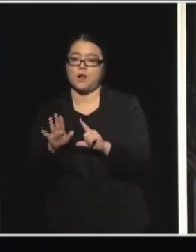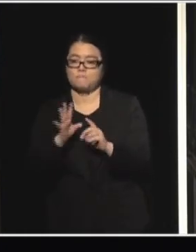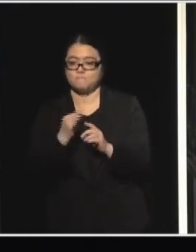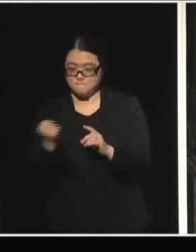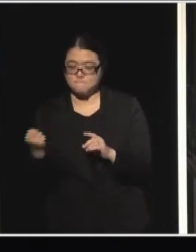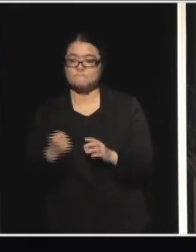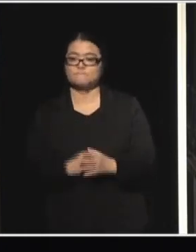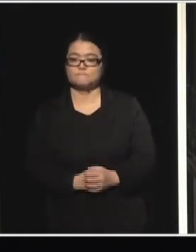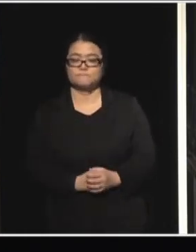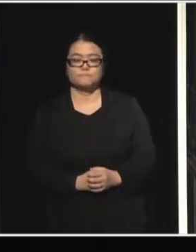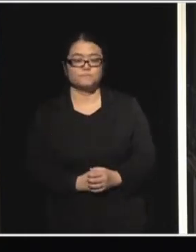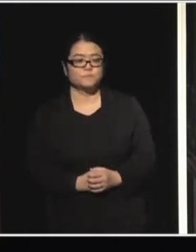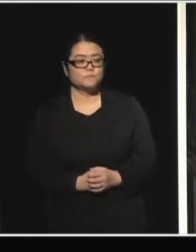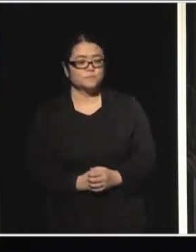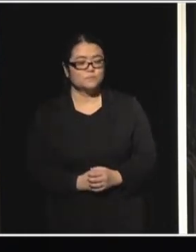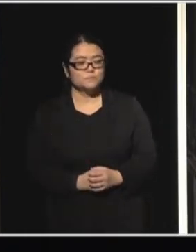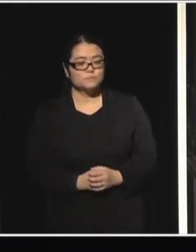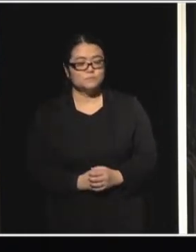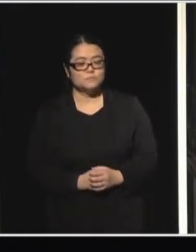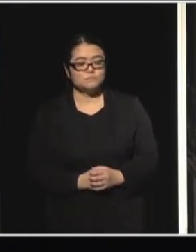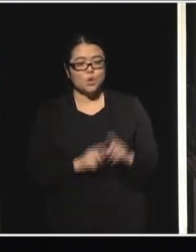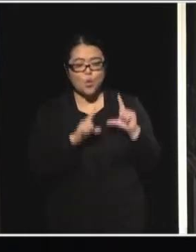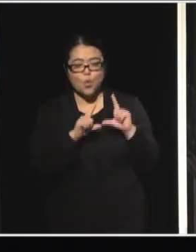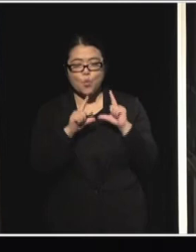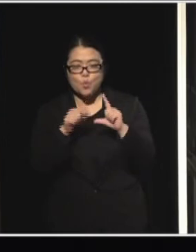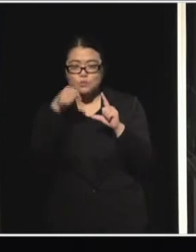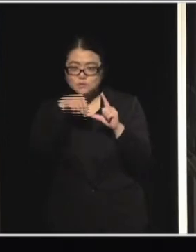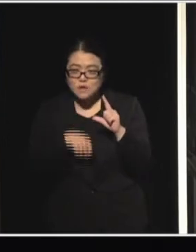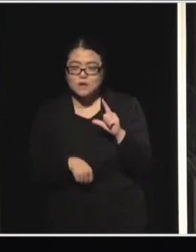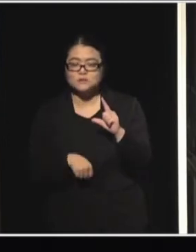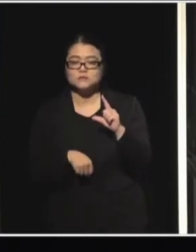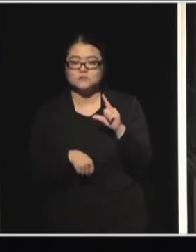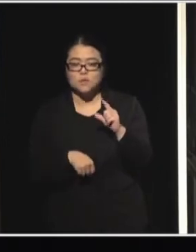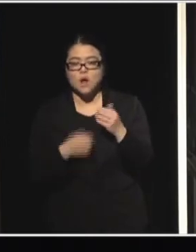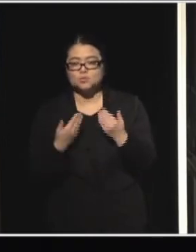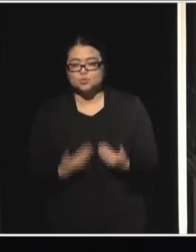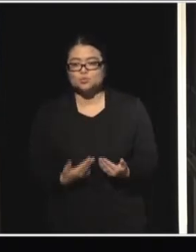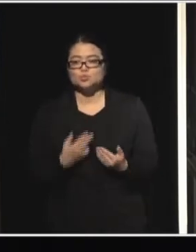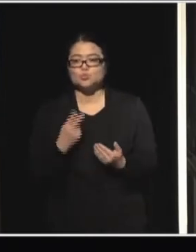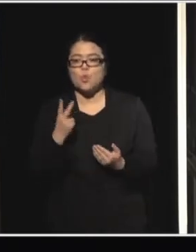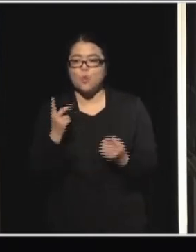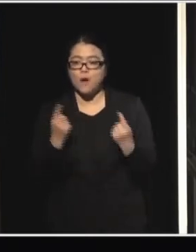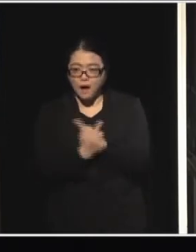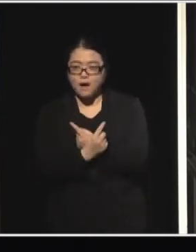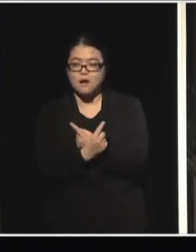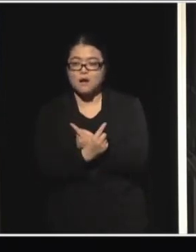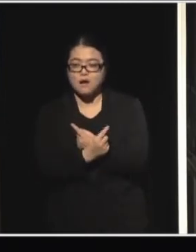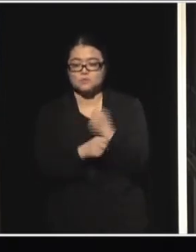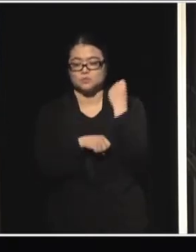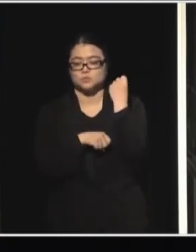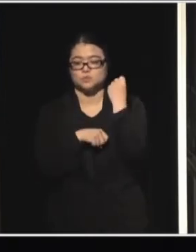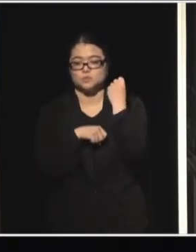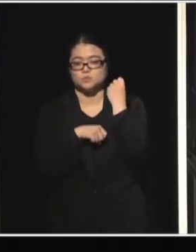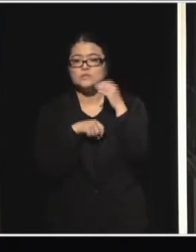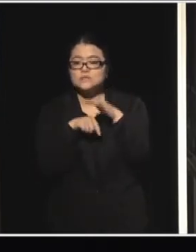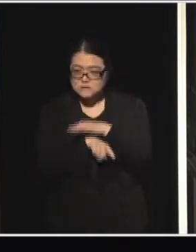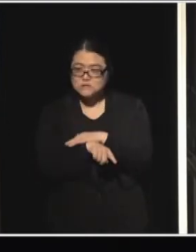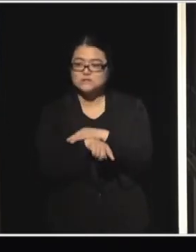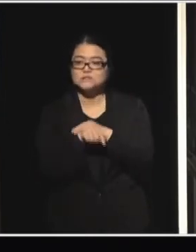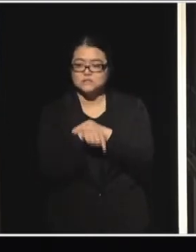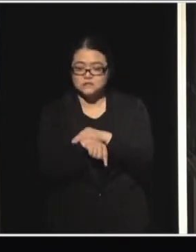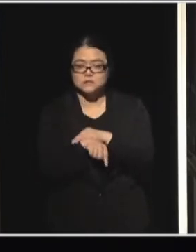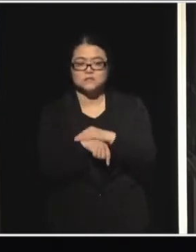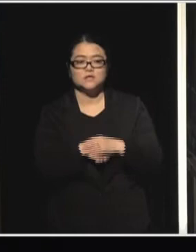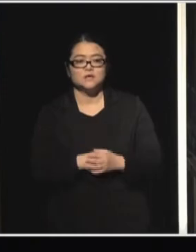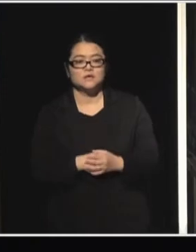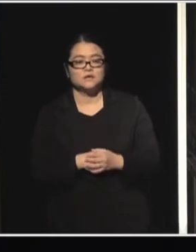物から報告量ですねがん患者さんのシンガーとこれが重症化に関わる因子としてはですね患者さん側の石としては